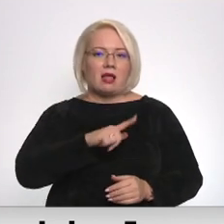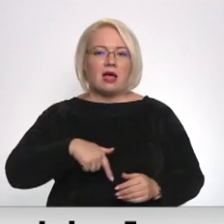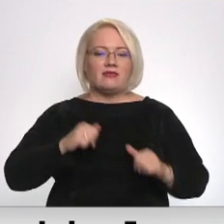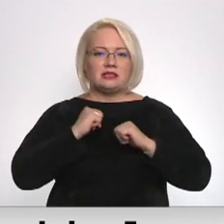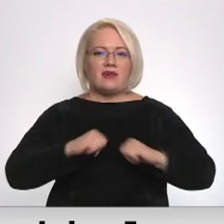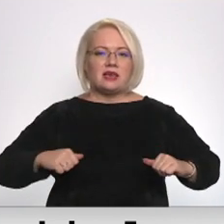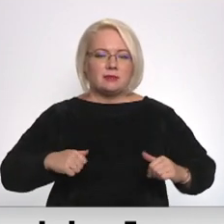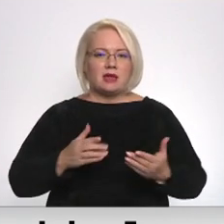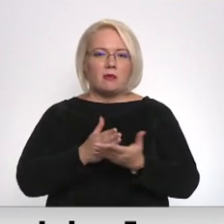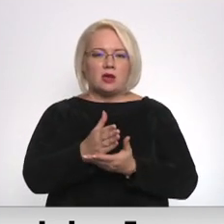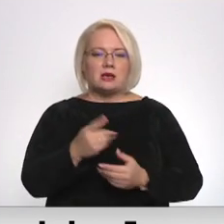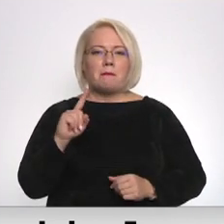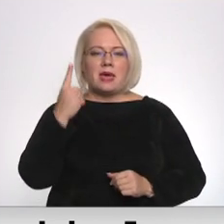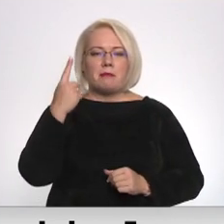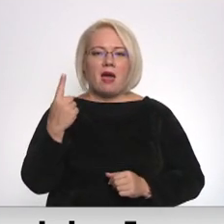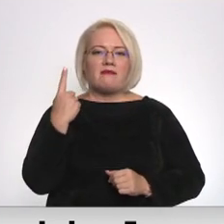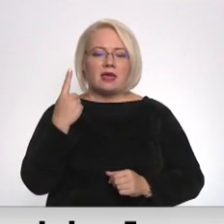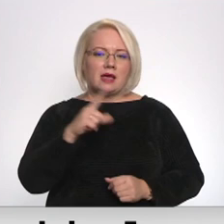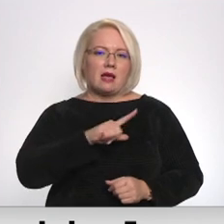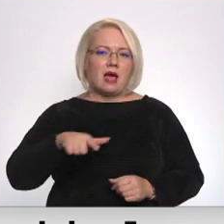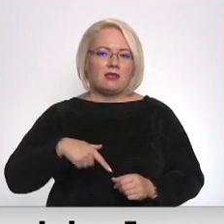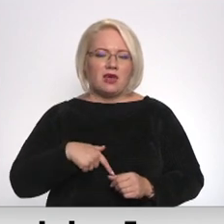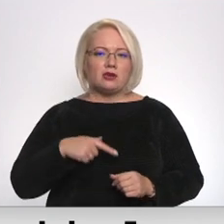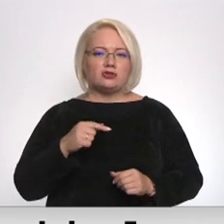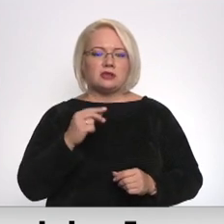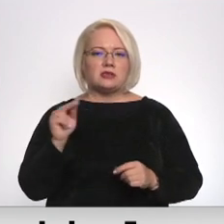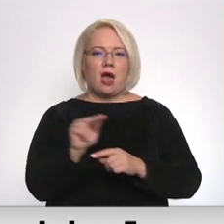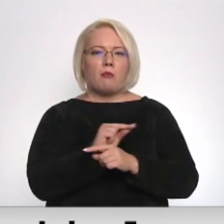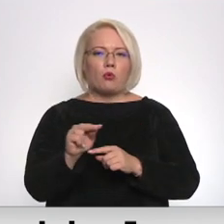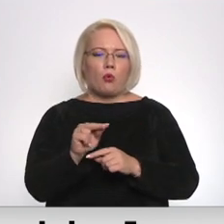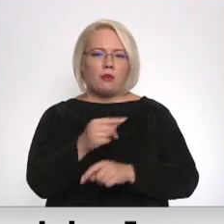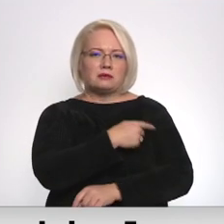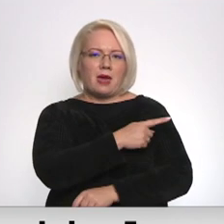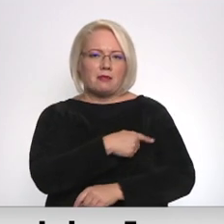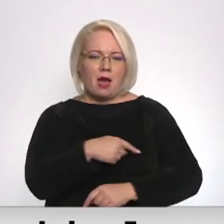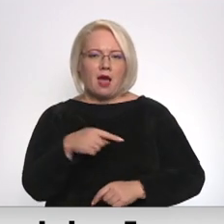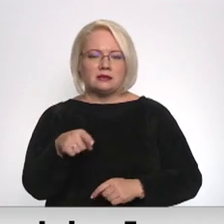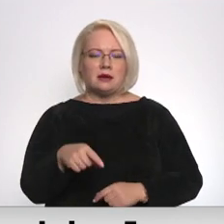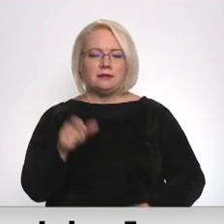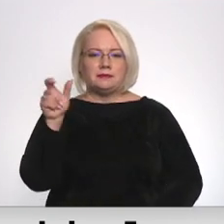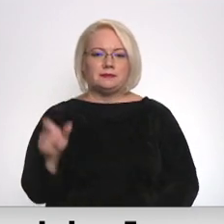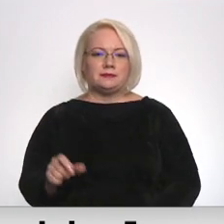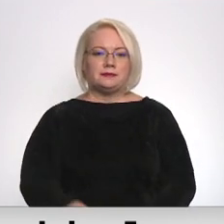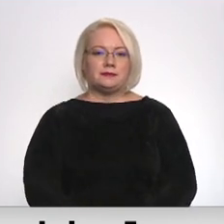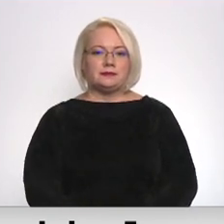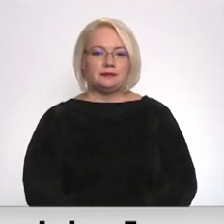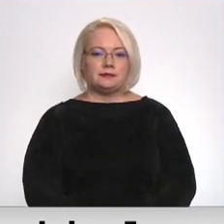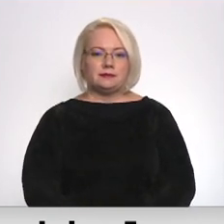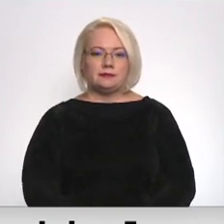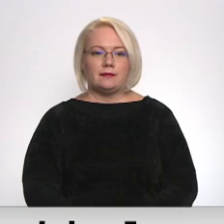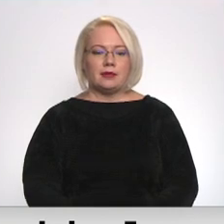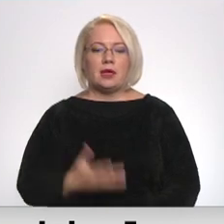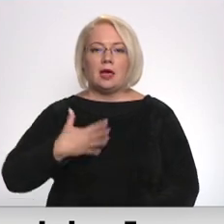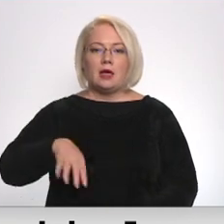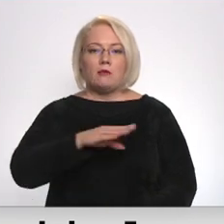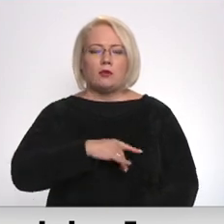vēstniecībā mēroja pirmā un vienīgā latviešu vispārējās aprūpes māsa frontē Sarmīte Cīrule. Lūk viņas emocijas. Mums